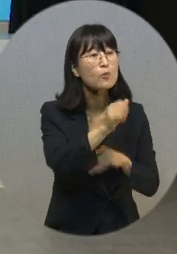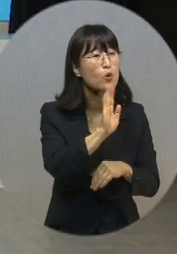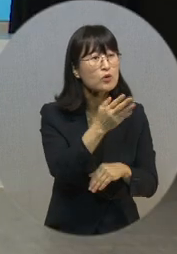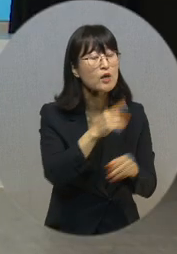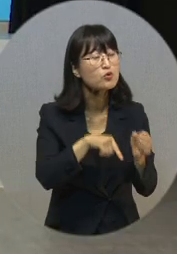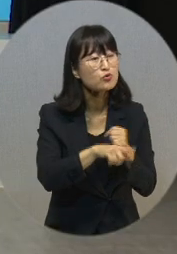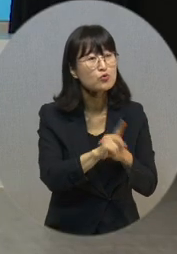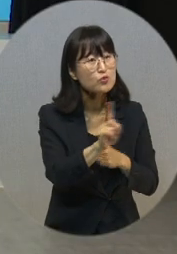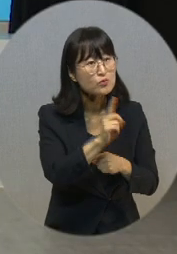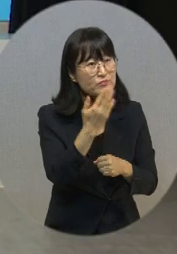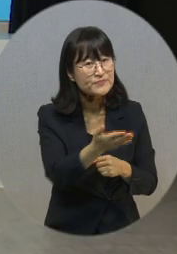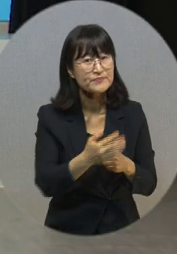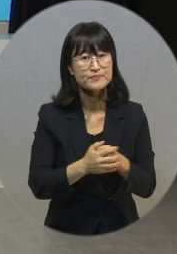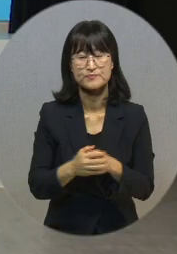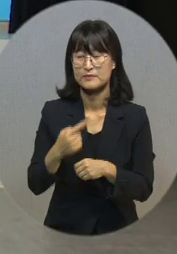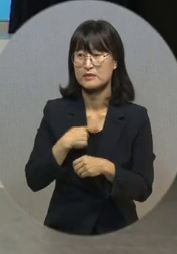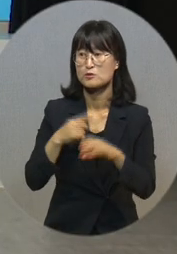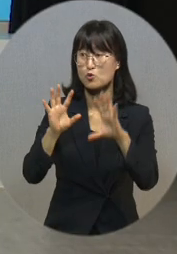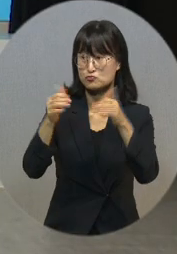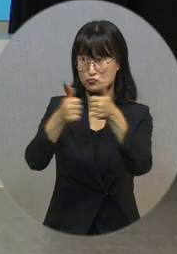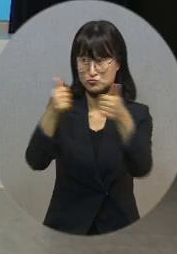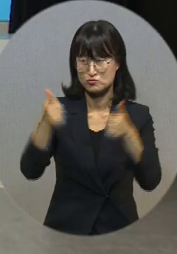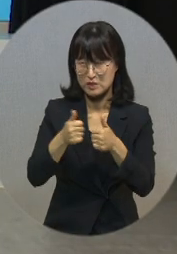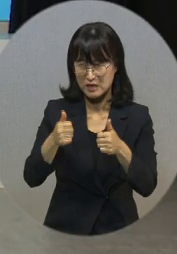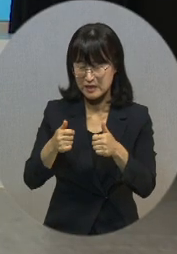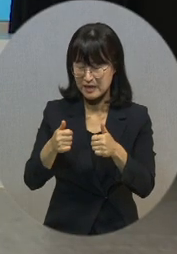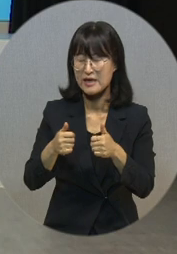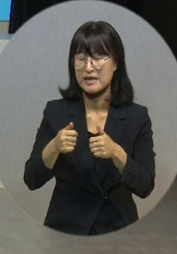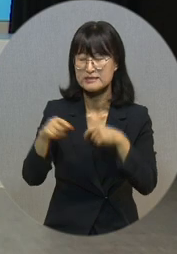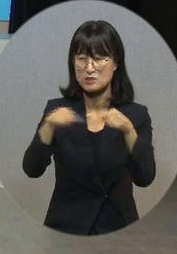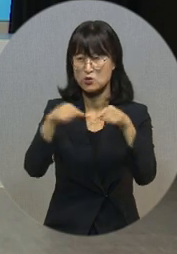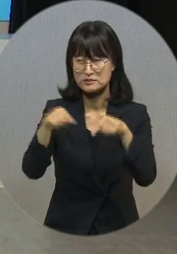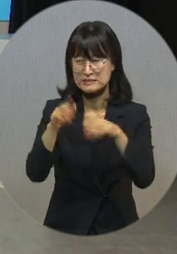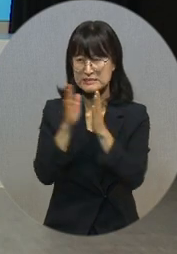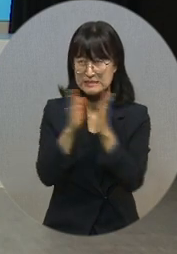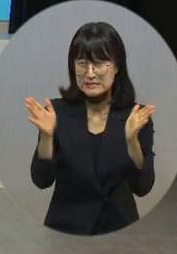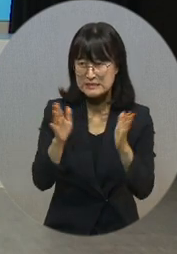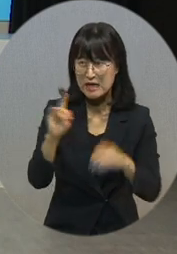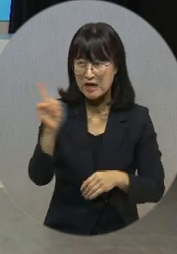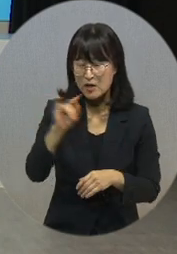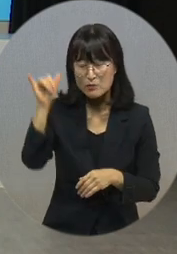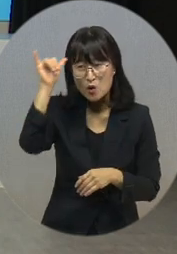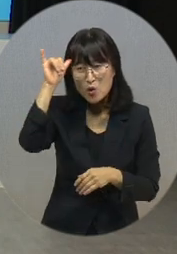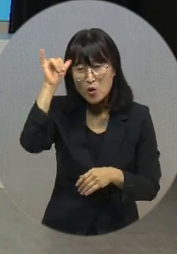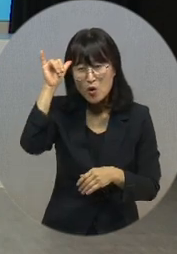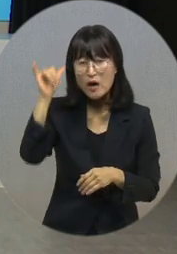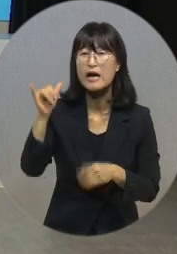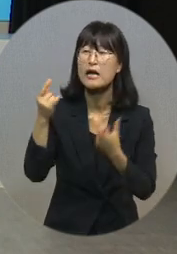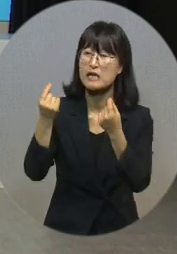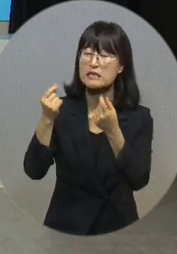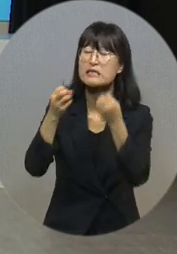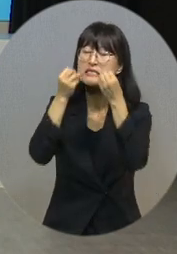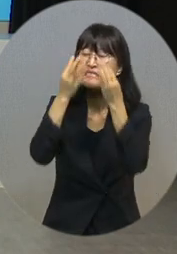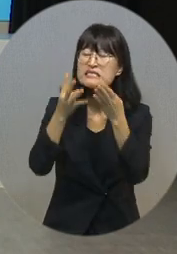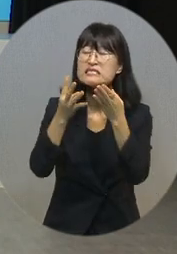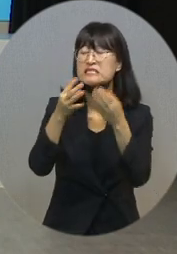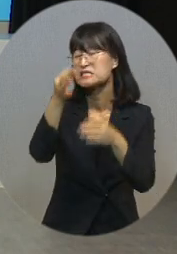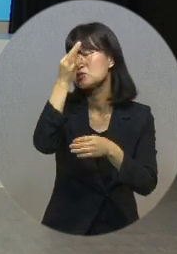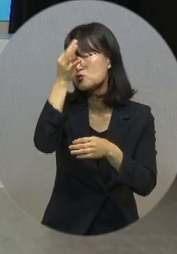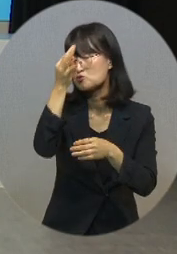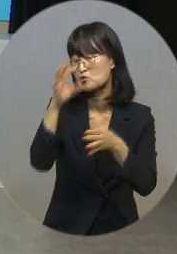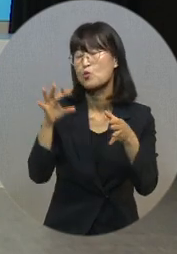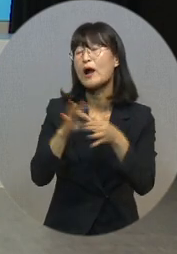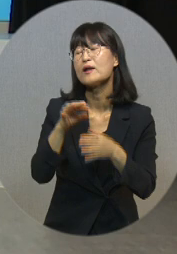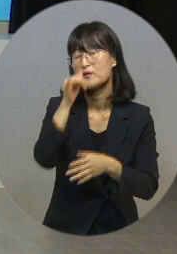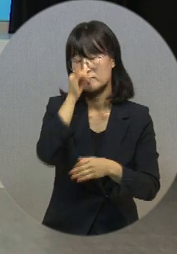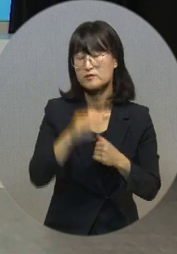제가 사실 국회에 들어오겠다고 결심한 부분이 사실 신기술과 큰 관련이 있습니다. 네. 처음에